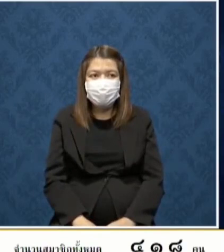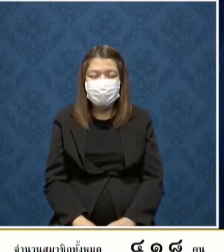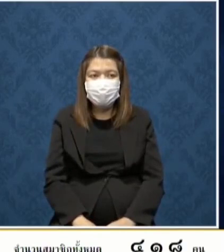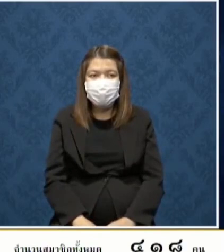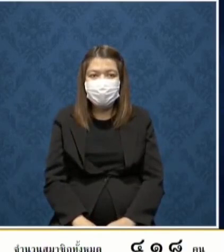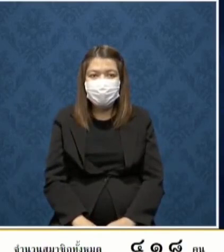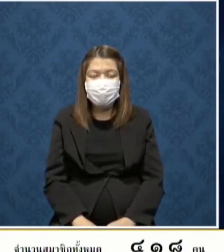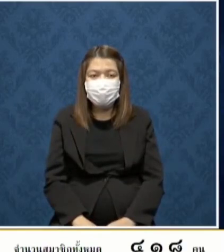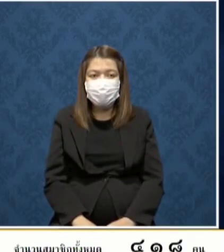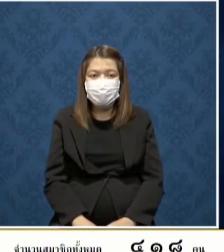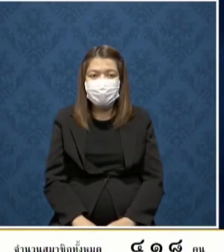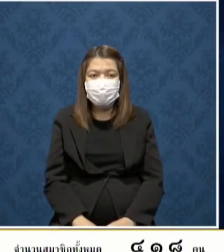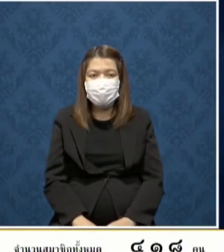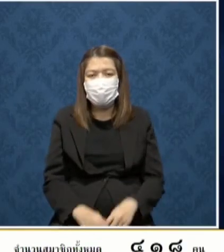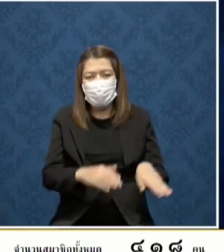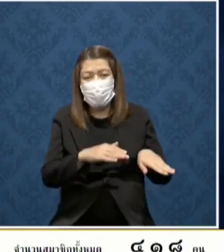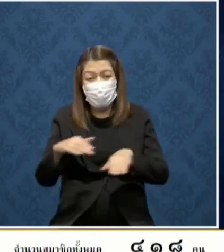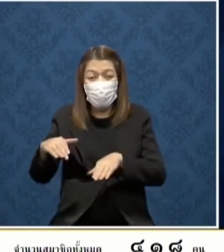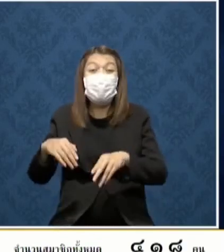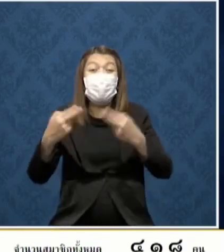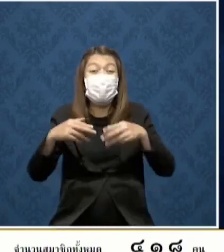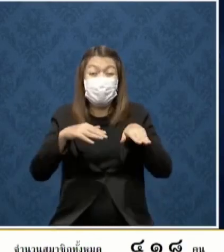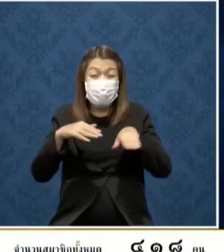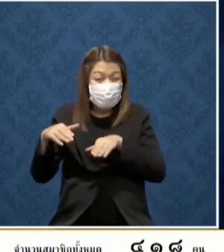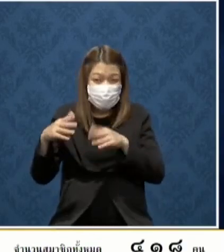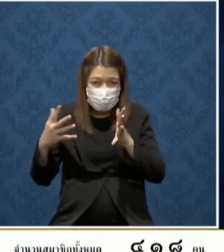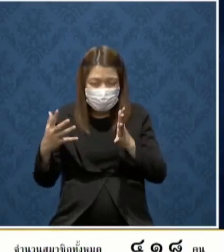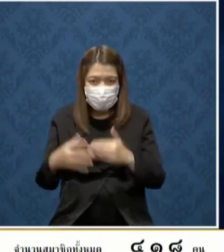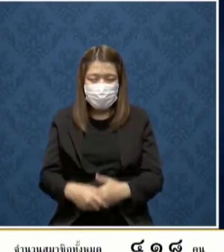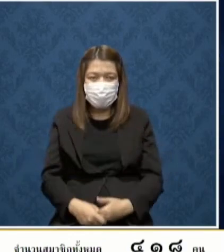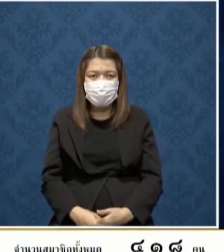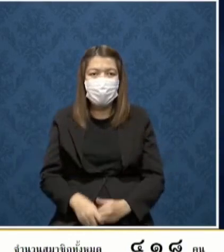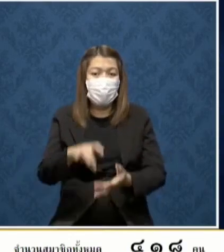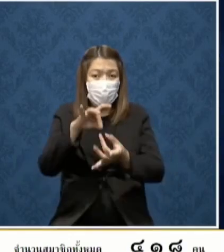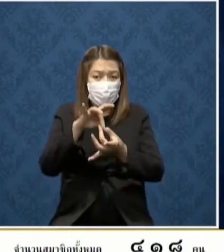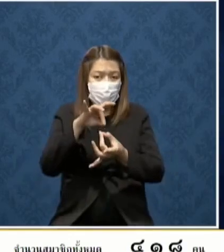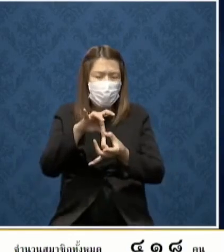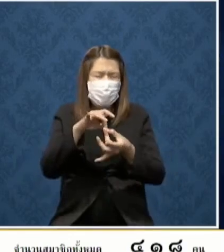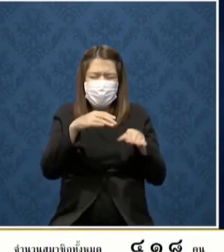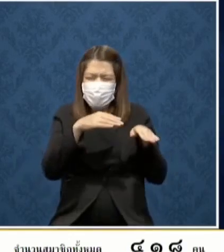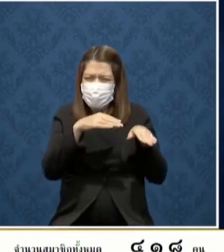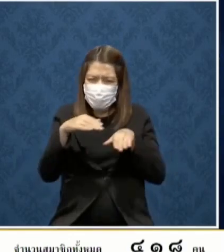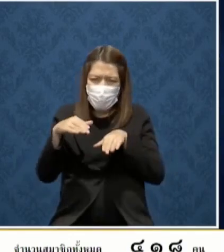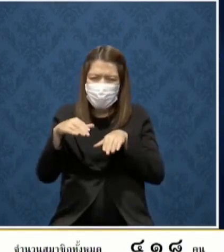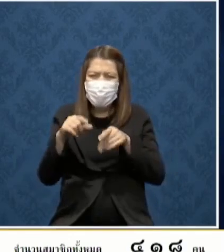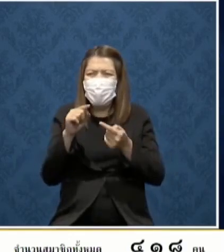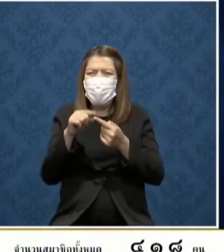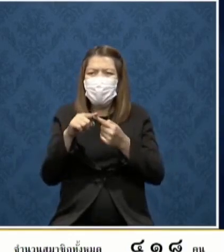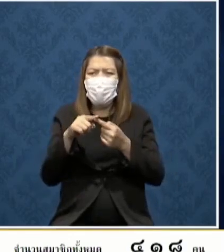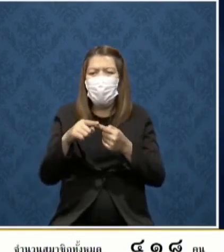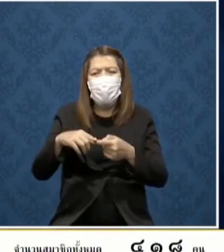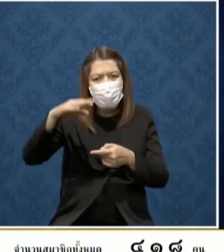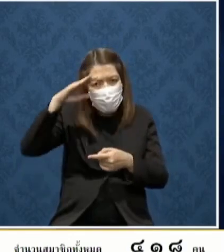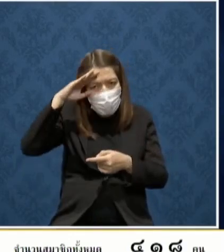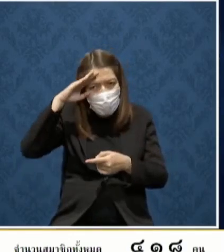นอกเหนือนะครั จากคามไม่พ้อมรบของตัวเรือแล้วเรือหงสโขไทยยังไม่พรอมรบนเรของอัตตากำลงพล